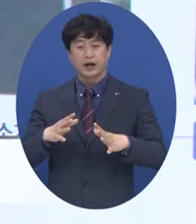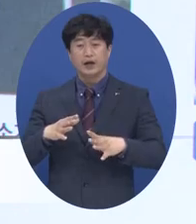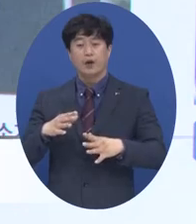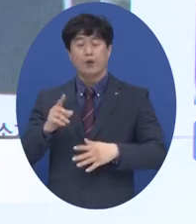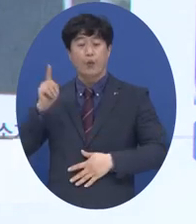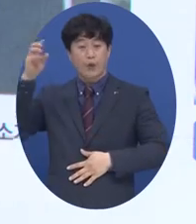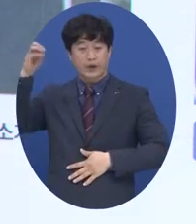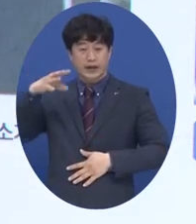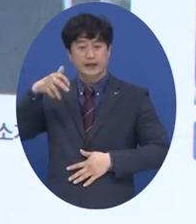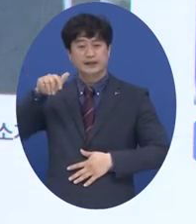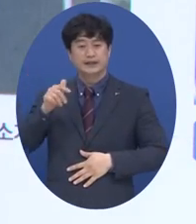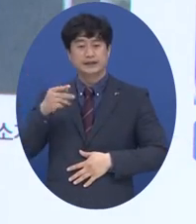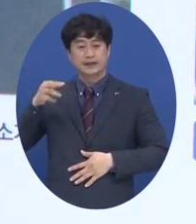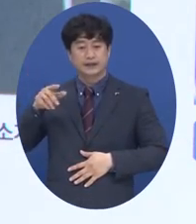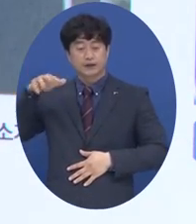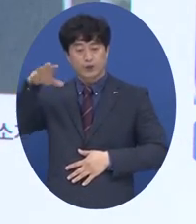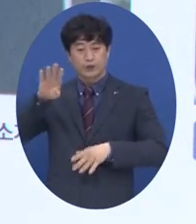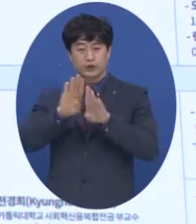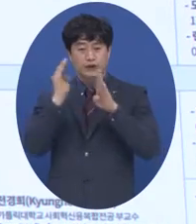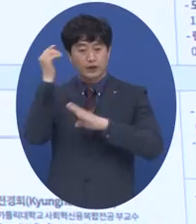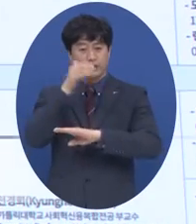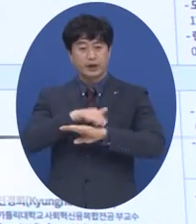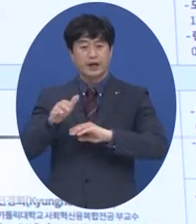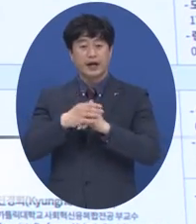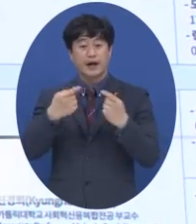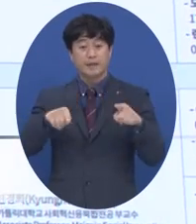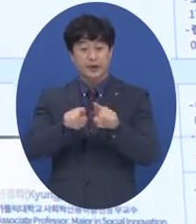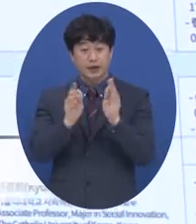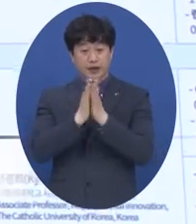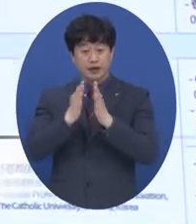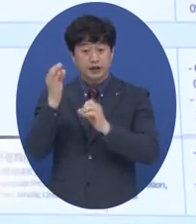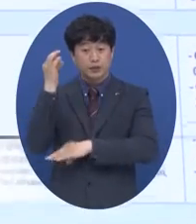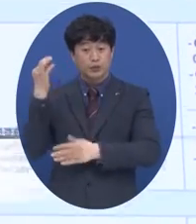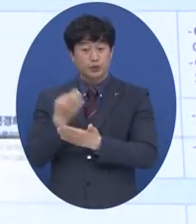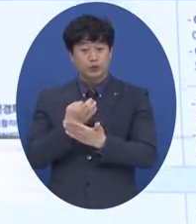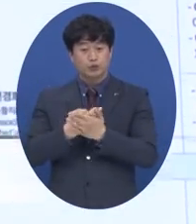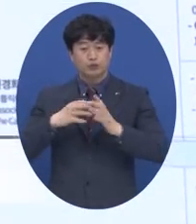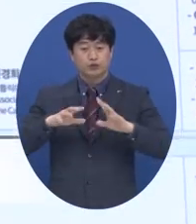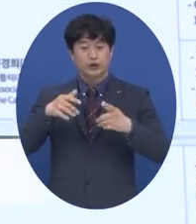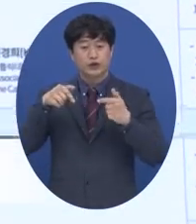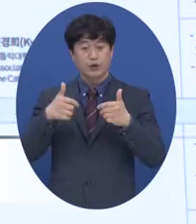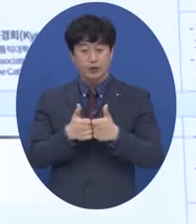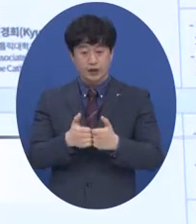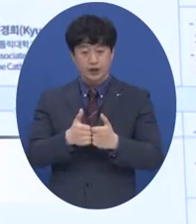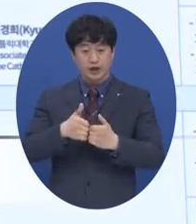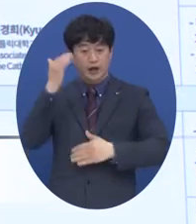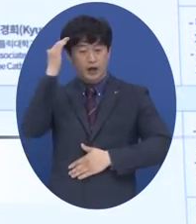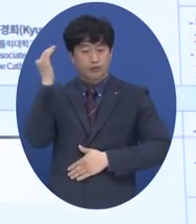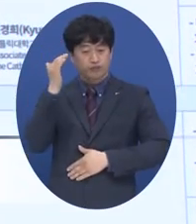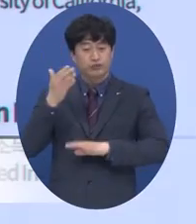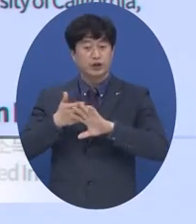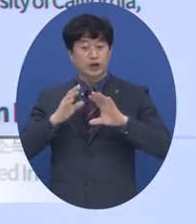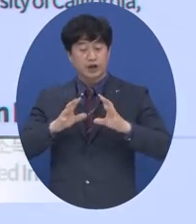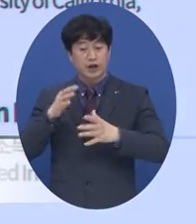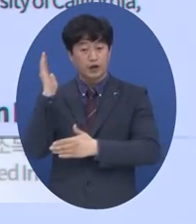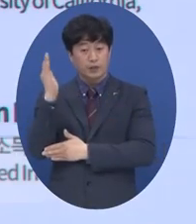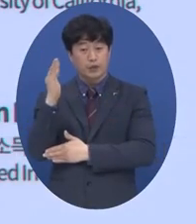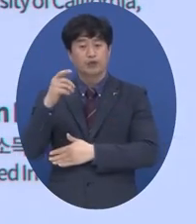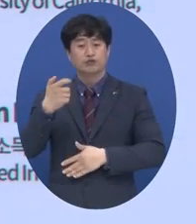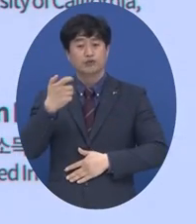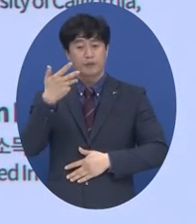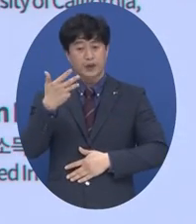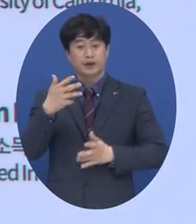고향 킨텍스에서 열릴 예정입니다. 함께 진행되는 기본소득 국제 컨퍼런스는 국내외 연사